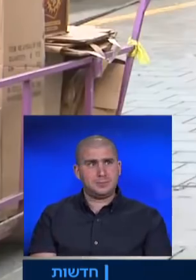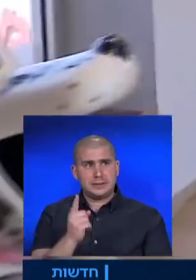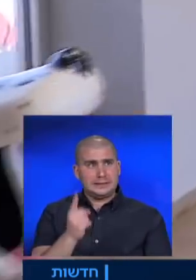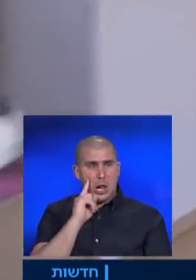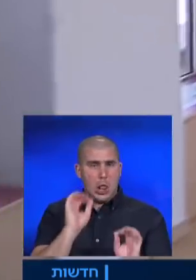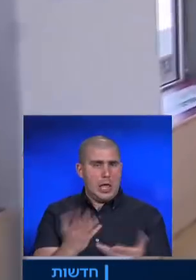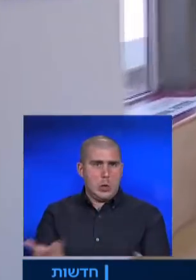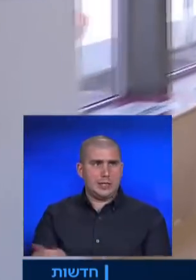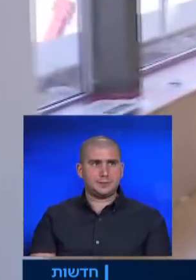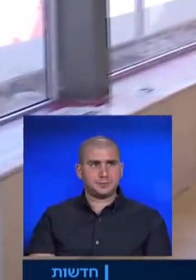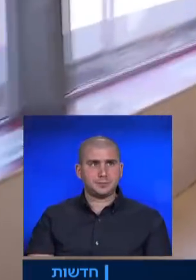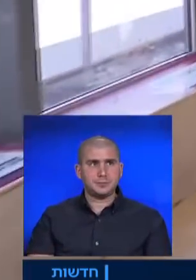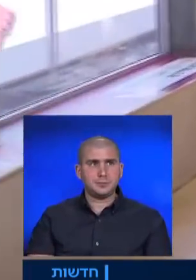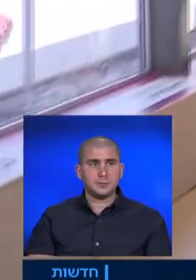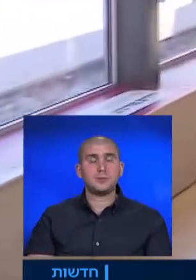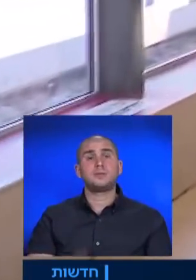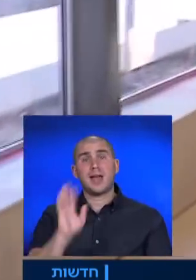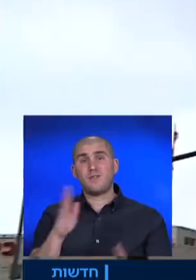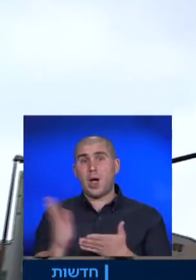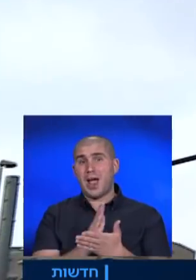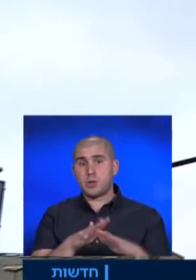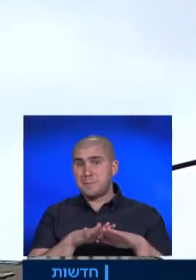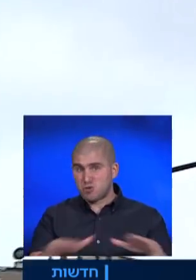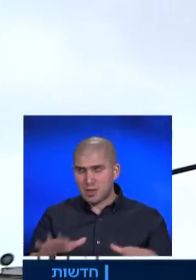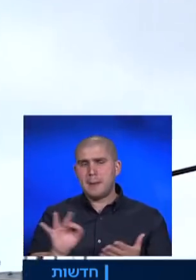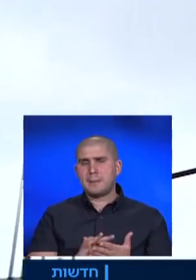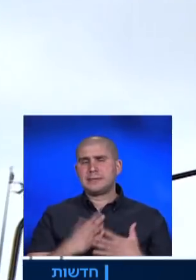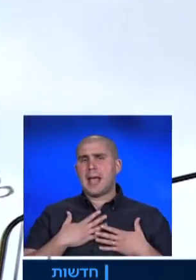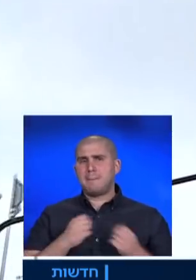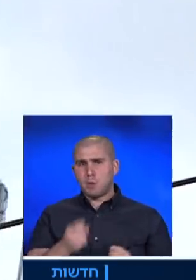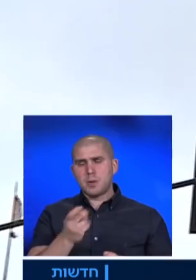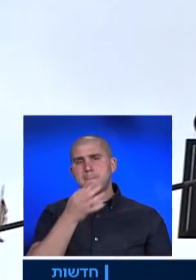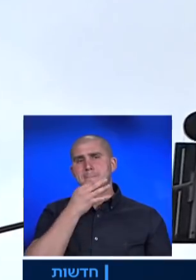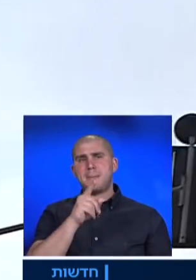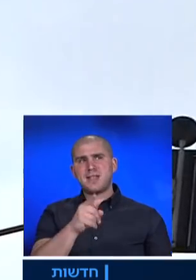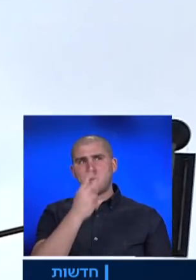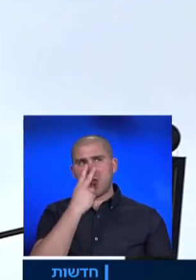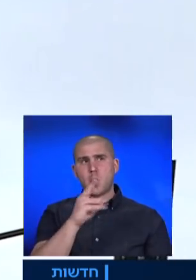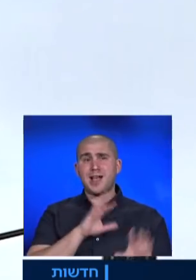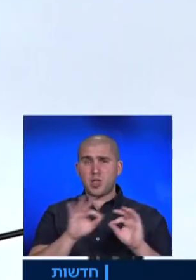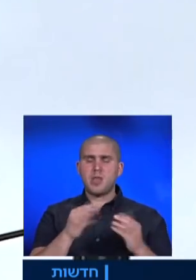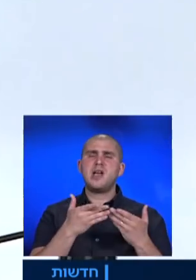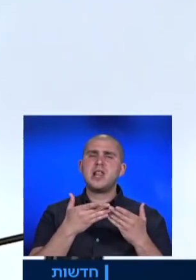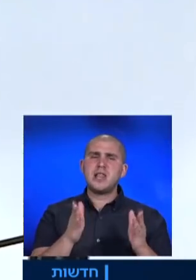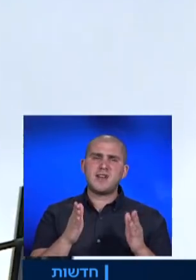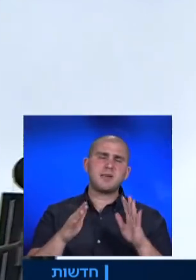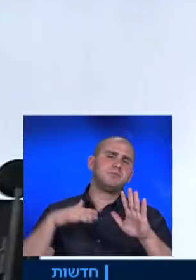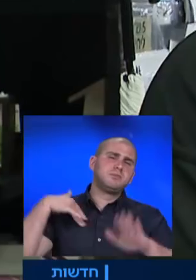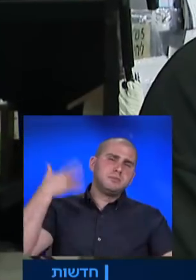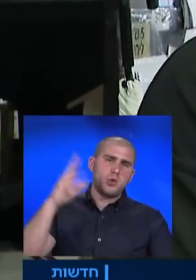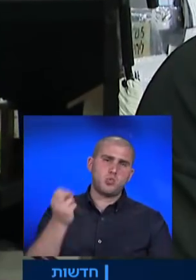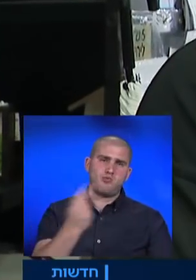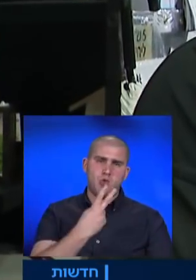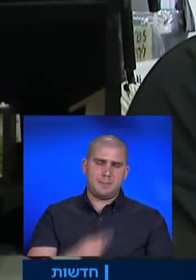הגיוני. למרות ההיערכות בשטח, במשרד הבריאות היו מעדיפים לראות את הקניונים נפתחים רק בעוד כשבועיים. כל